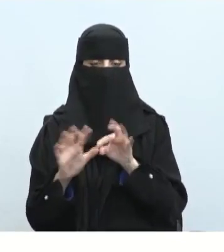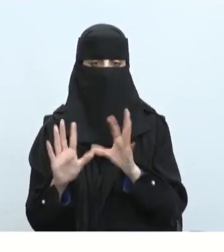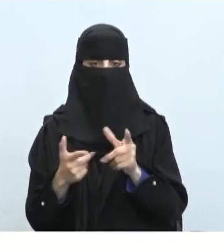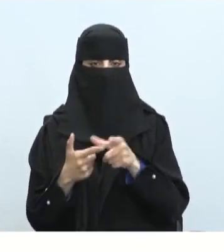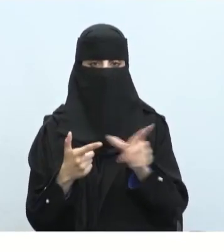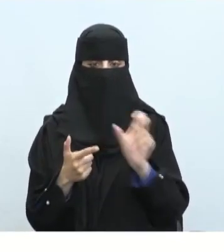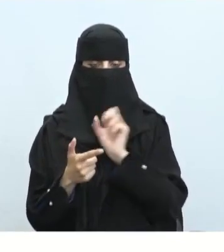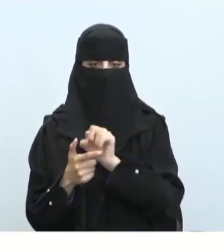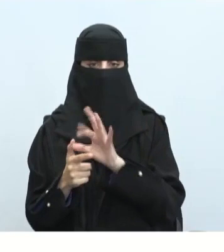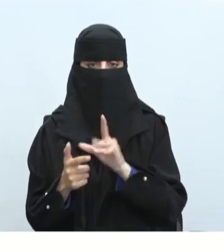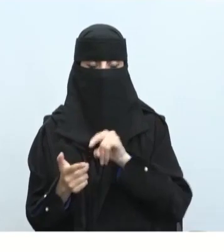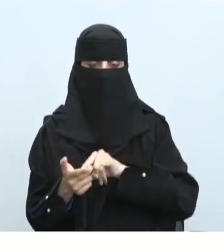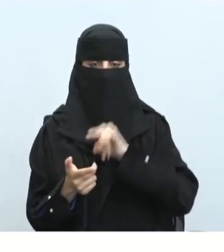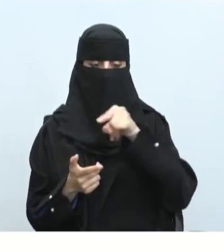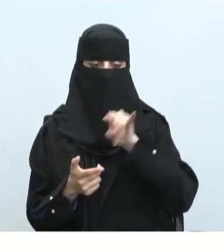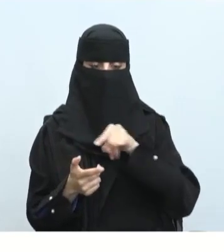خبره